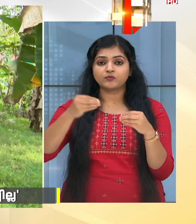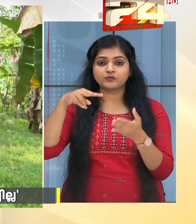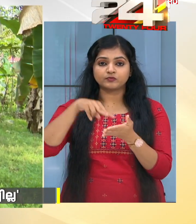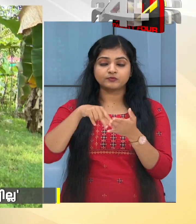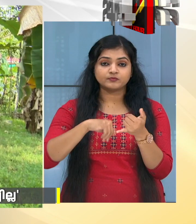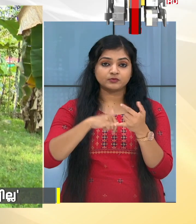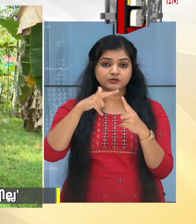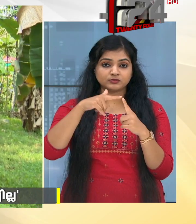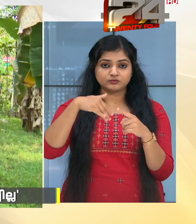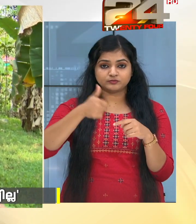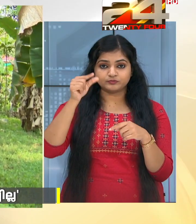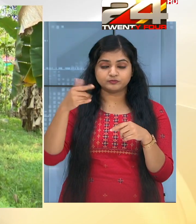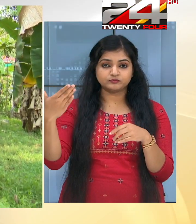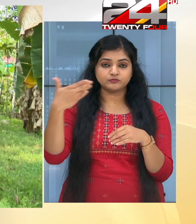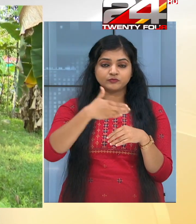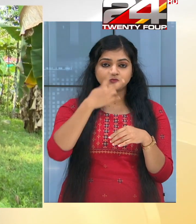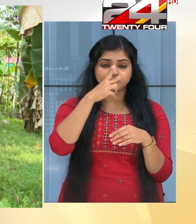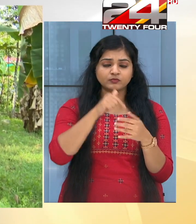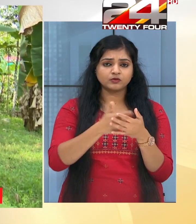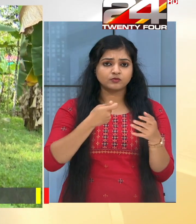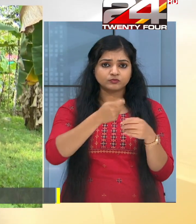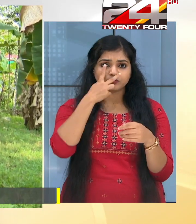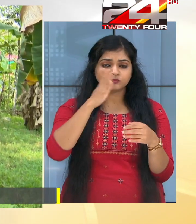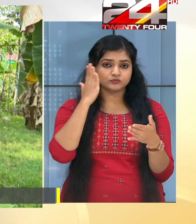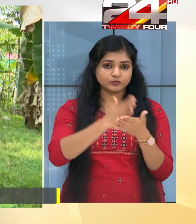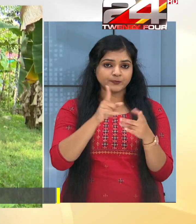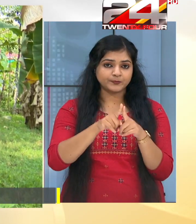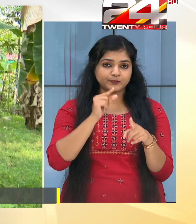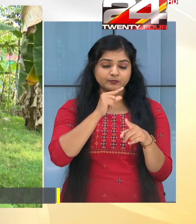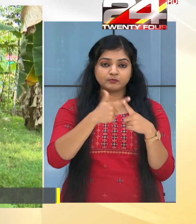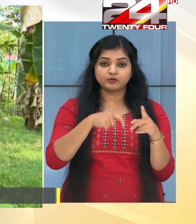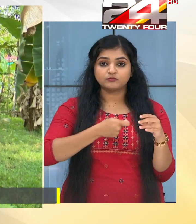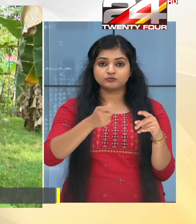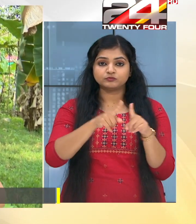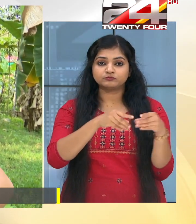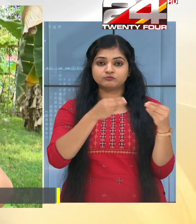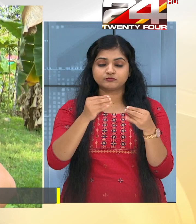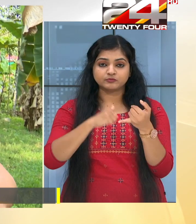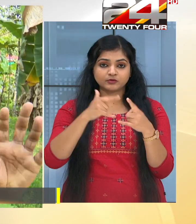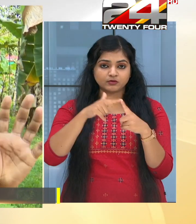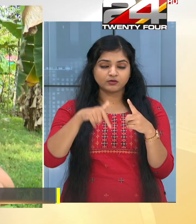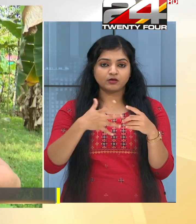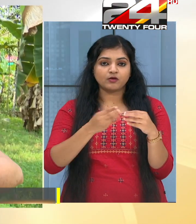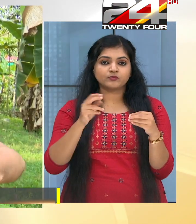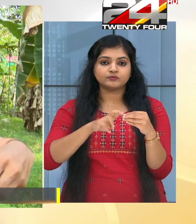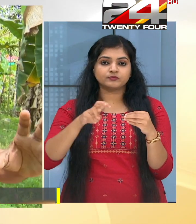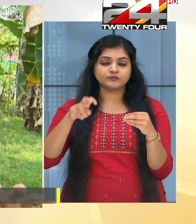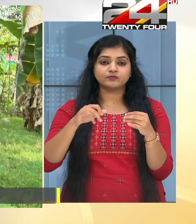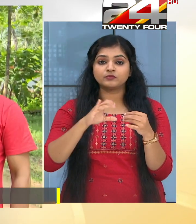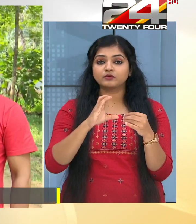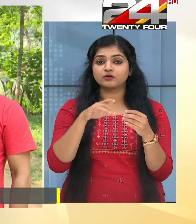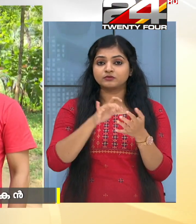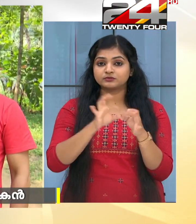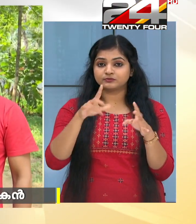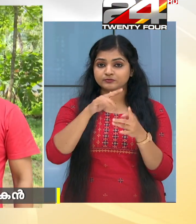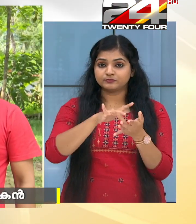SI ഓടിയിരുന്നു. SI ആന്ന് തോന്നുന്നു. അദ്ദേഹം ഓടി വന്ന് എന്തുകൂടെ കാണിക്കുന്നതെന്ന് അദ്ദേഹം ചോദിക്കുന്നു. അപ്പോൾ അദ്ദേഹത്തെ കുത്താനായിട്ട് ചെല്ലുകയാണ്. അദ്ദേഹം അങ്ങോട്ട് നീങ്ങി നീങ്ങി അങ്ങ് കാഷ്വാലിറ്റി വെളിയിലോട്ട് പോകാം.